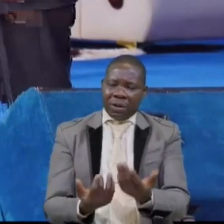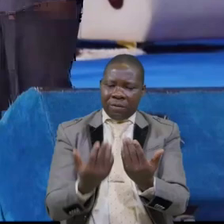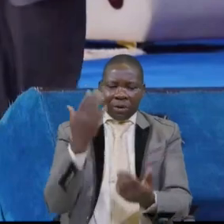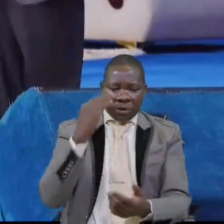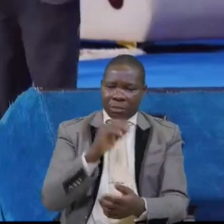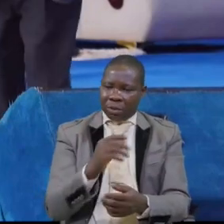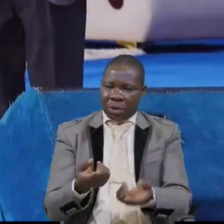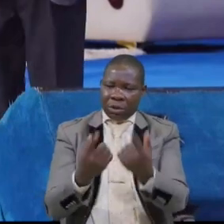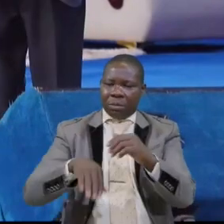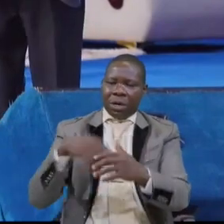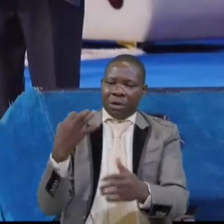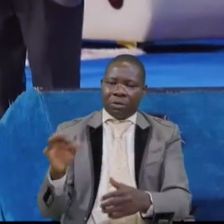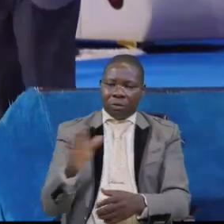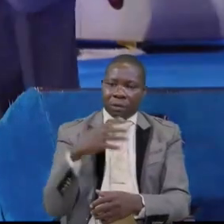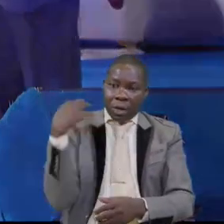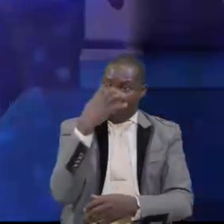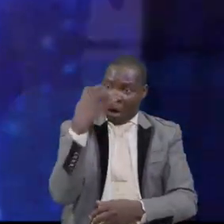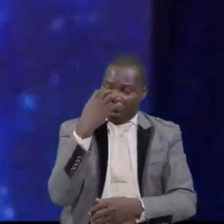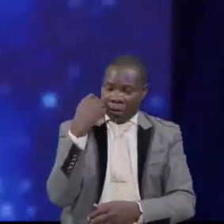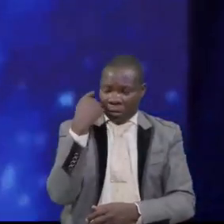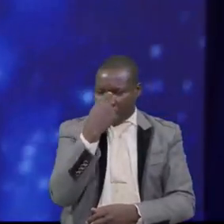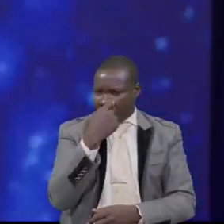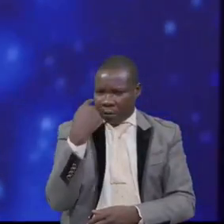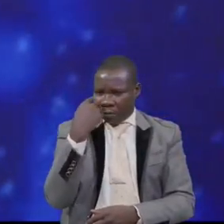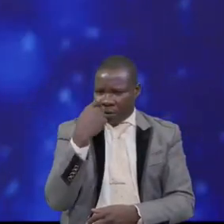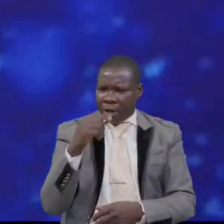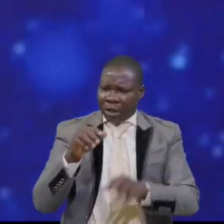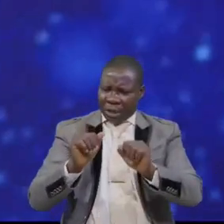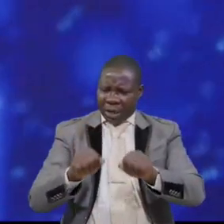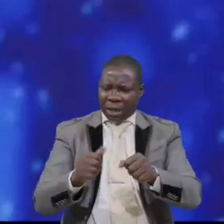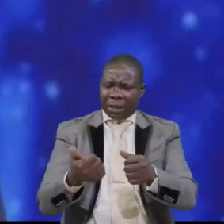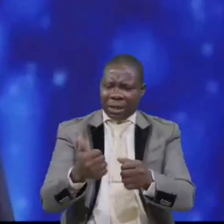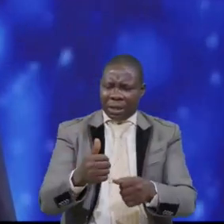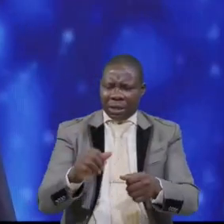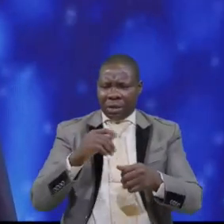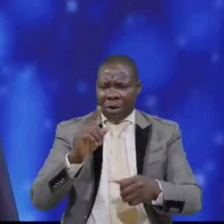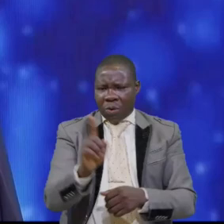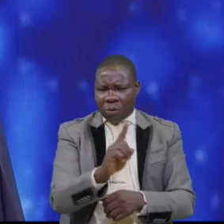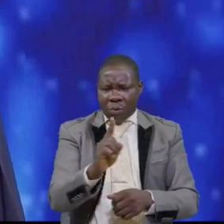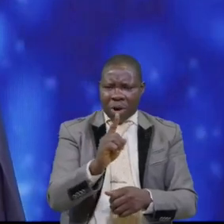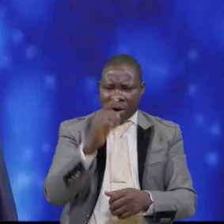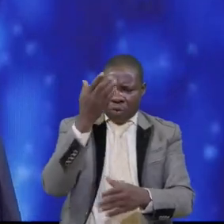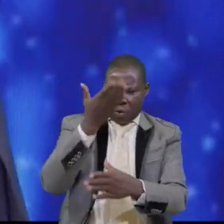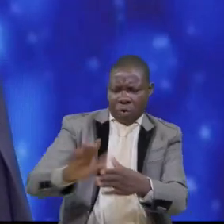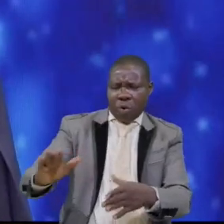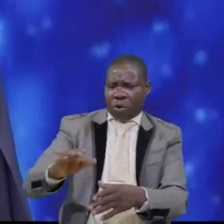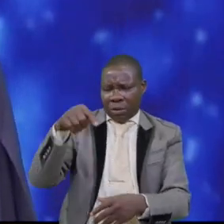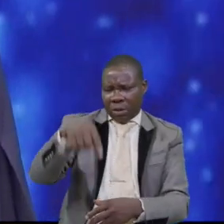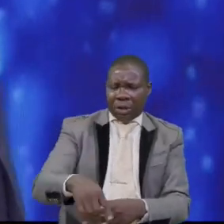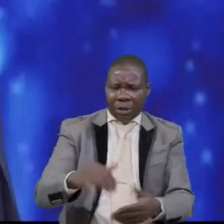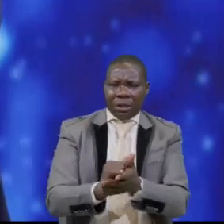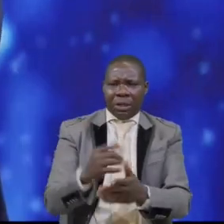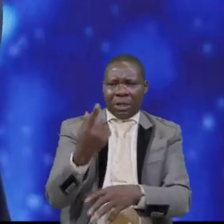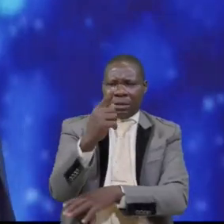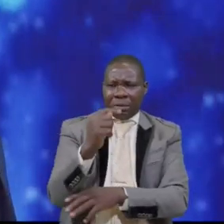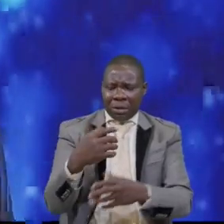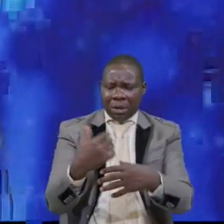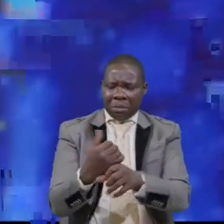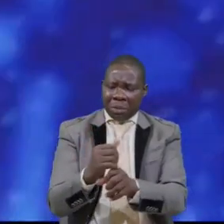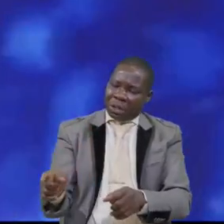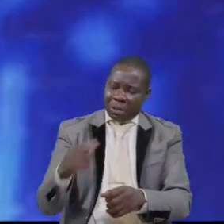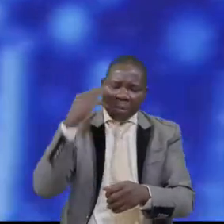de son visage furieux. Est-ce que quelqu'un peut couper cet arbre, le rendre fou